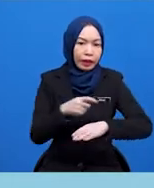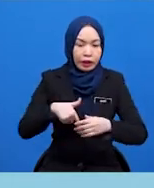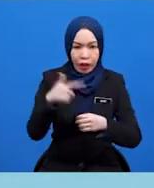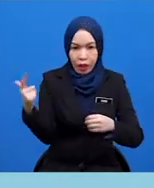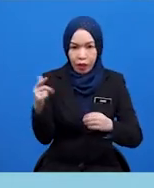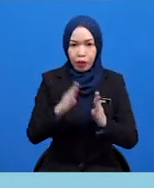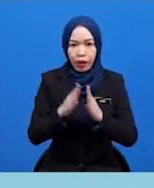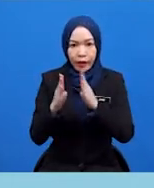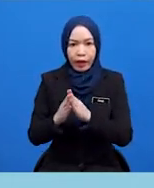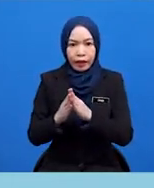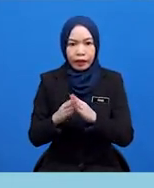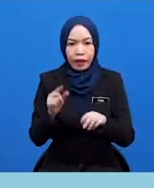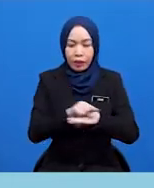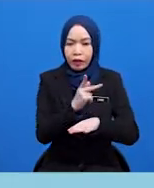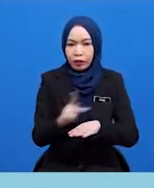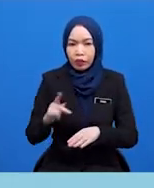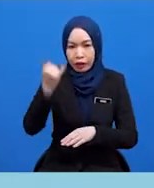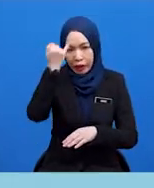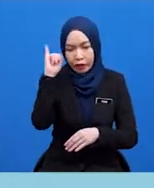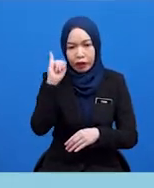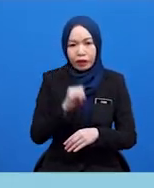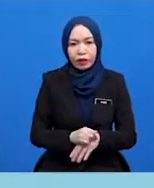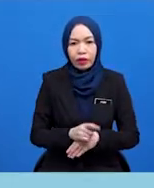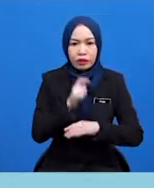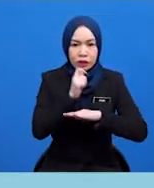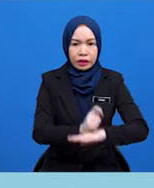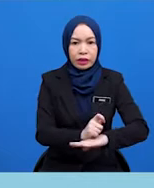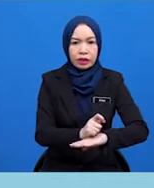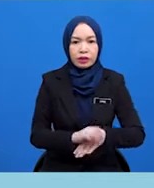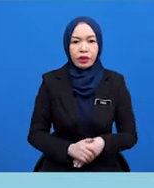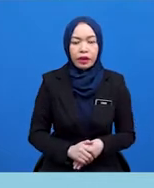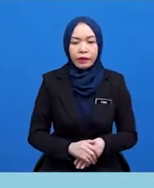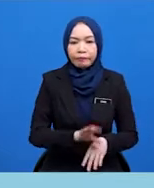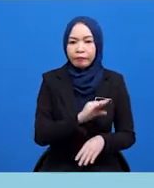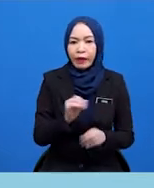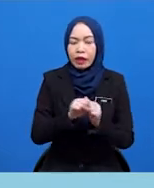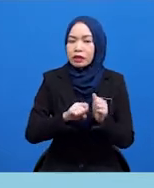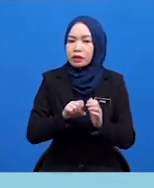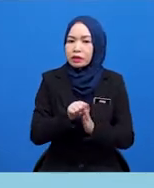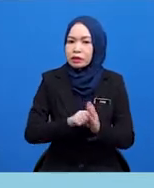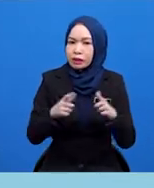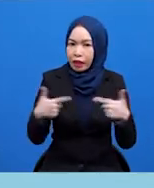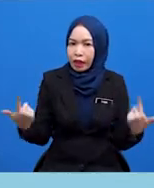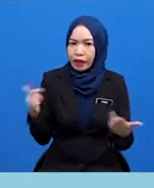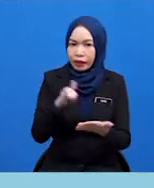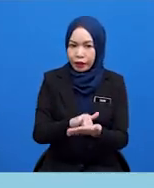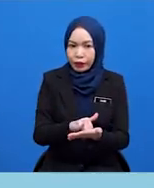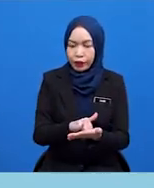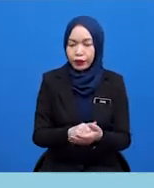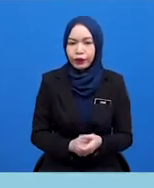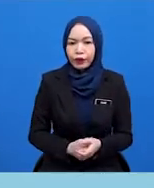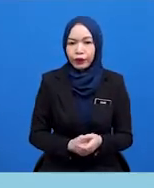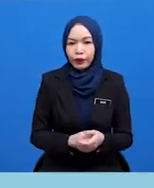masih menggunakan teknologi tradisional. Selain itu, tahap pendidikan